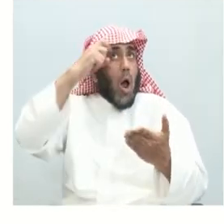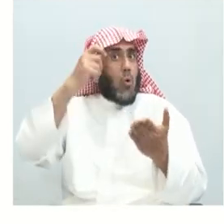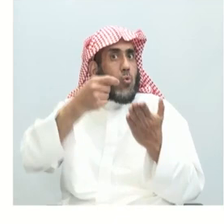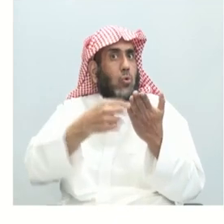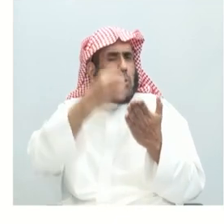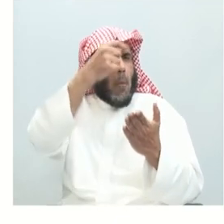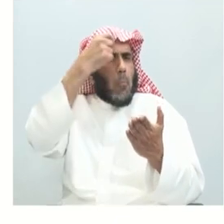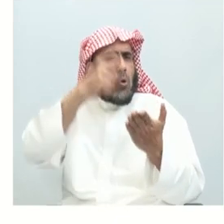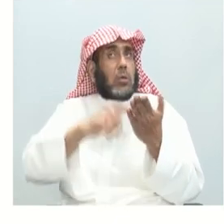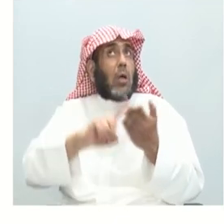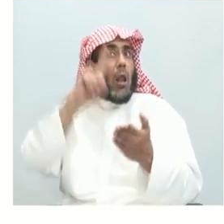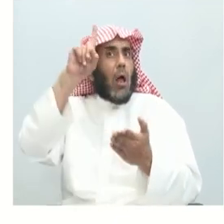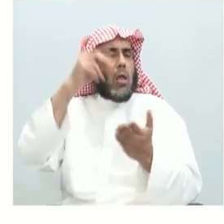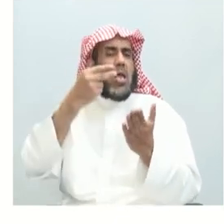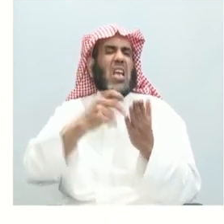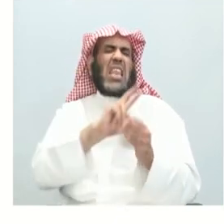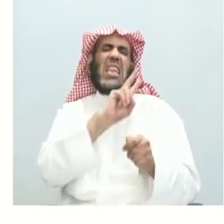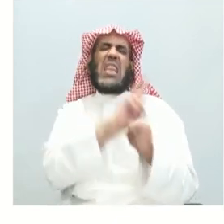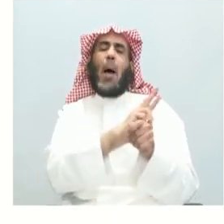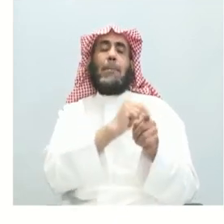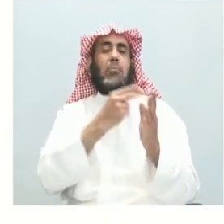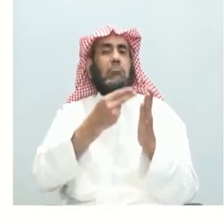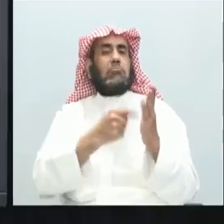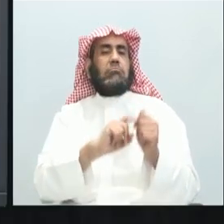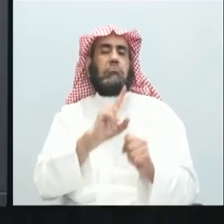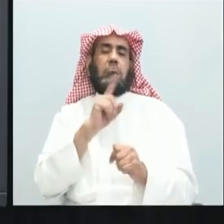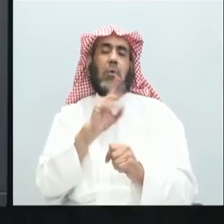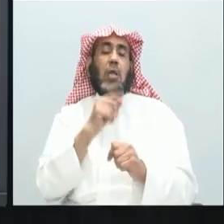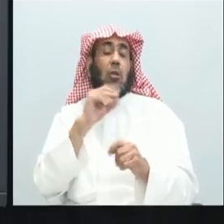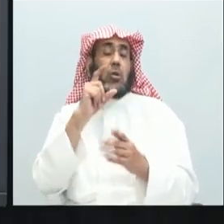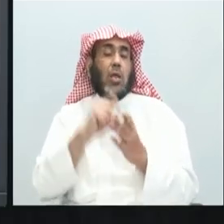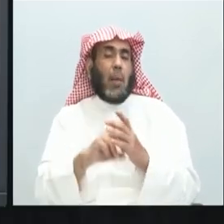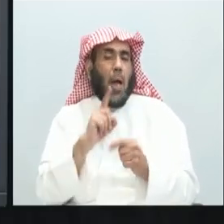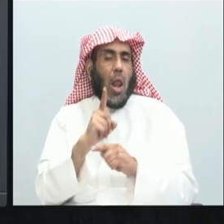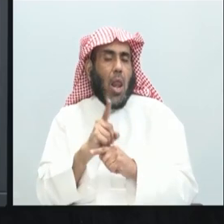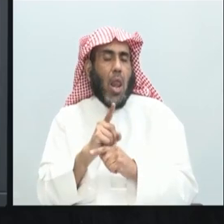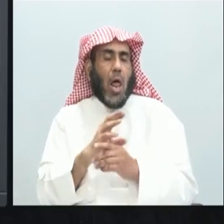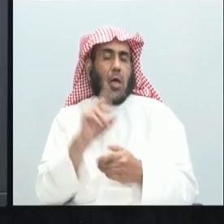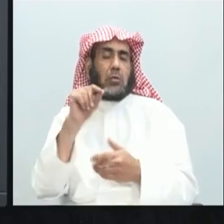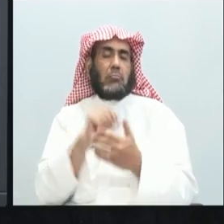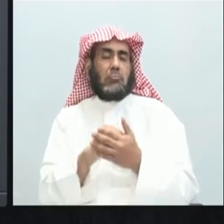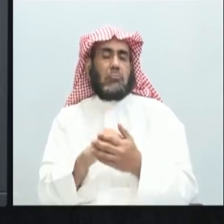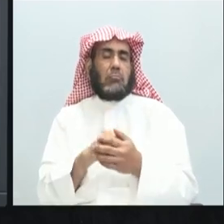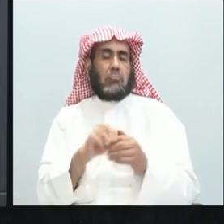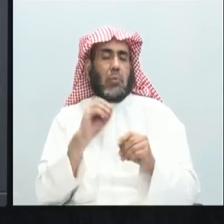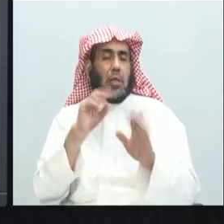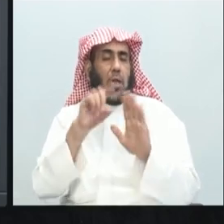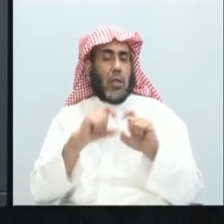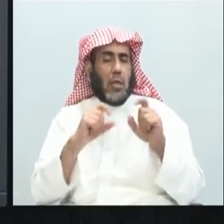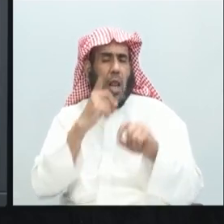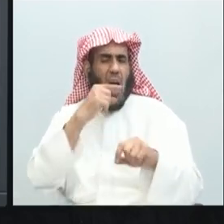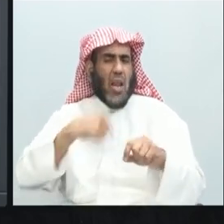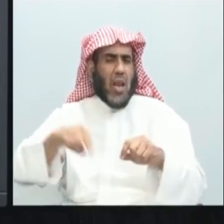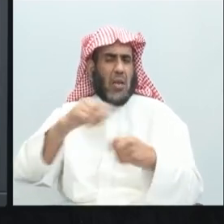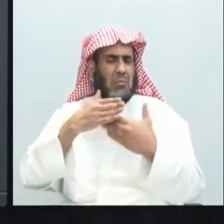الله كذابه اذا هنا نقول رسولنا احديثنا يتحدث عن ماذا احسنتم يتحدث عن